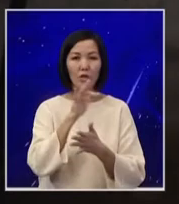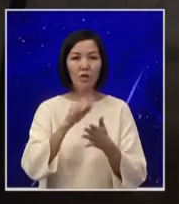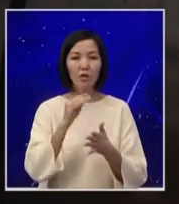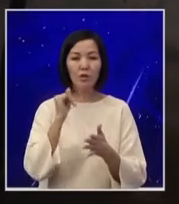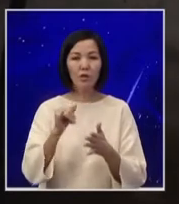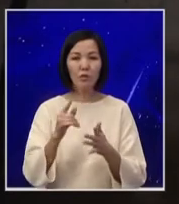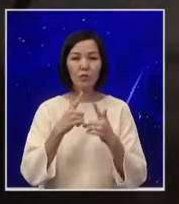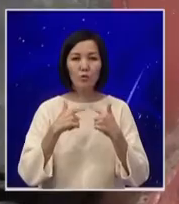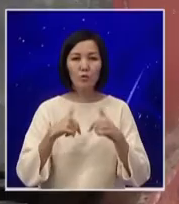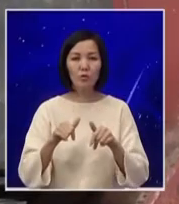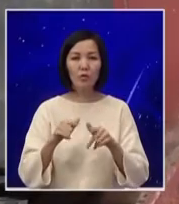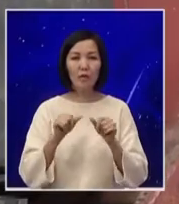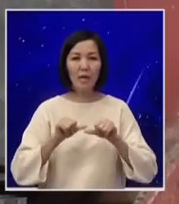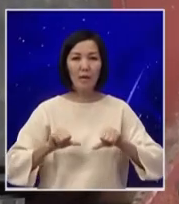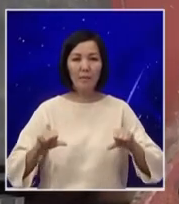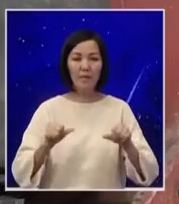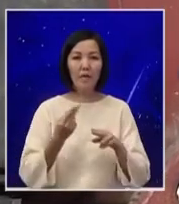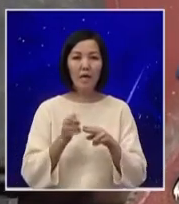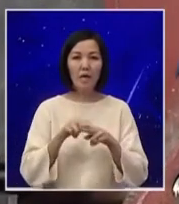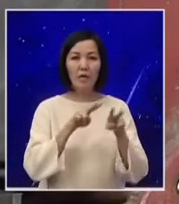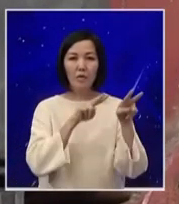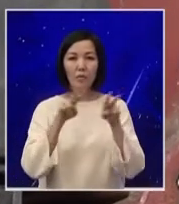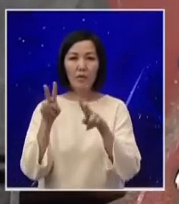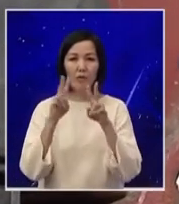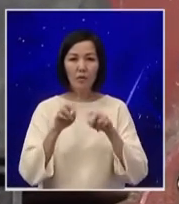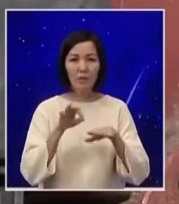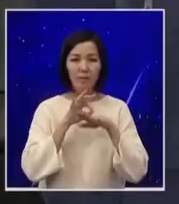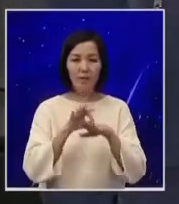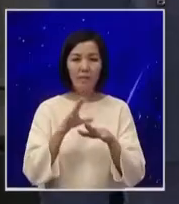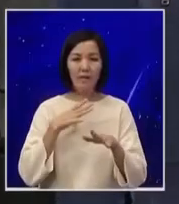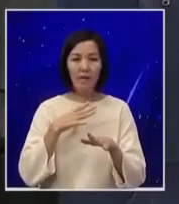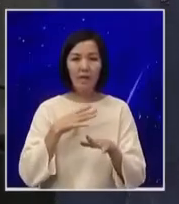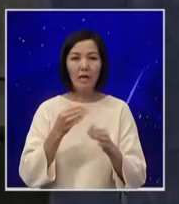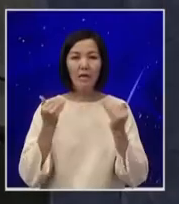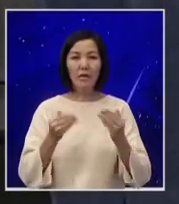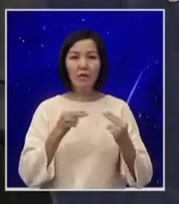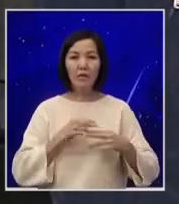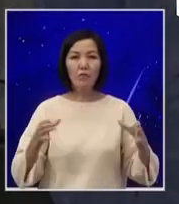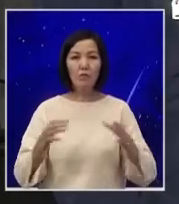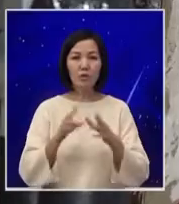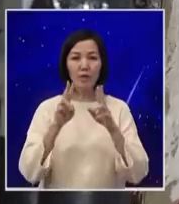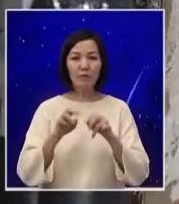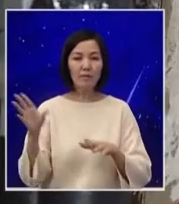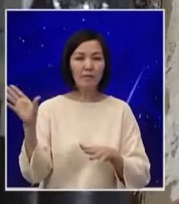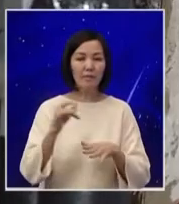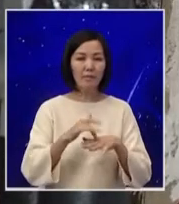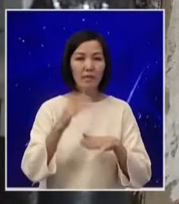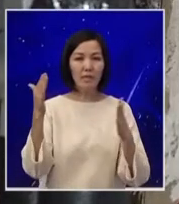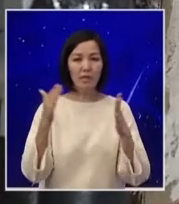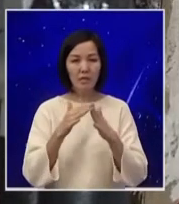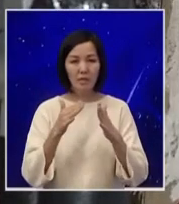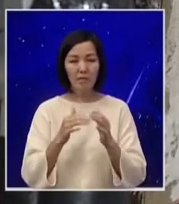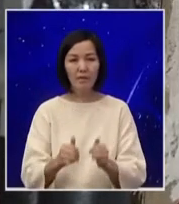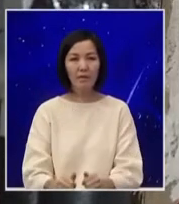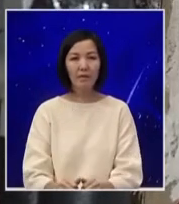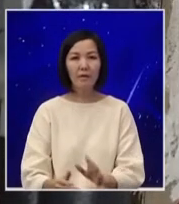были созданы специальные комиссии который мониторе или ход работ на сегодняшний день рабочими группами обследованы все многоэтажные дома региона